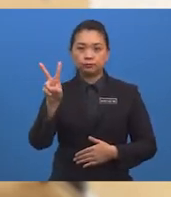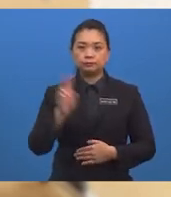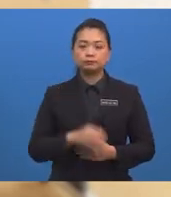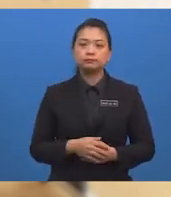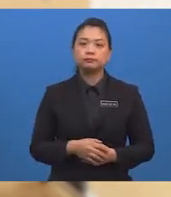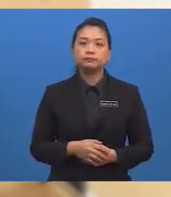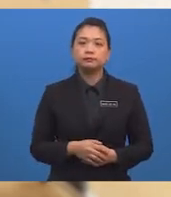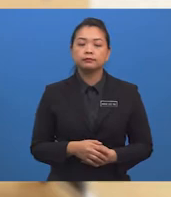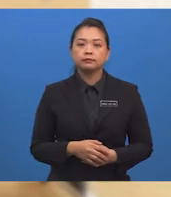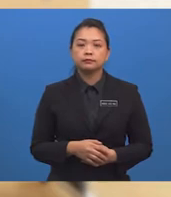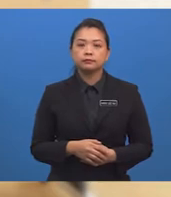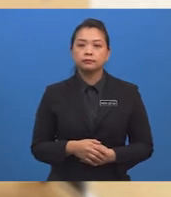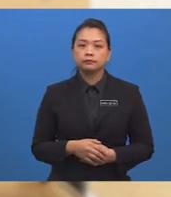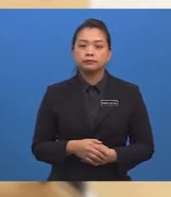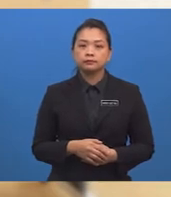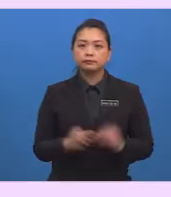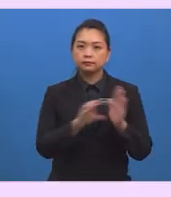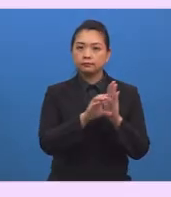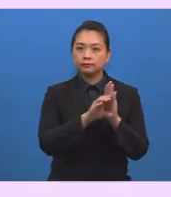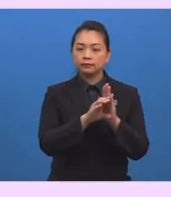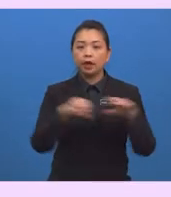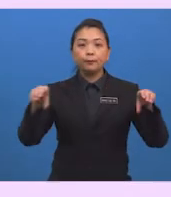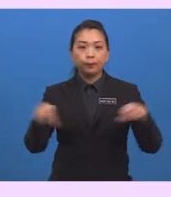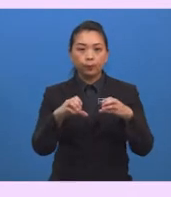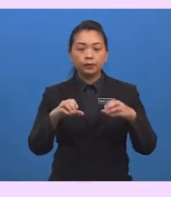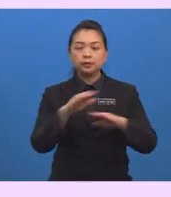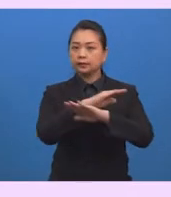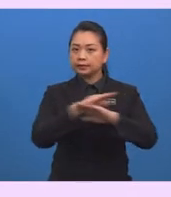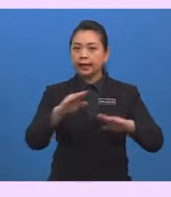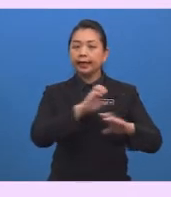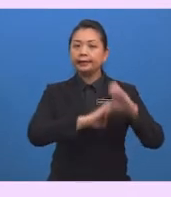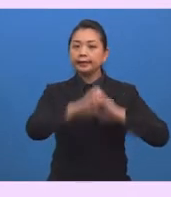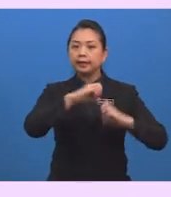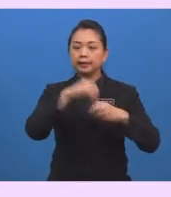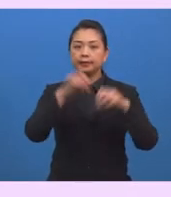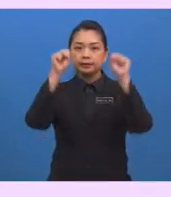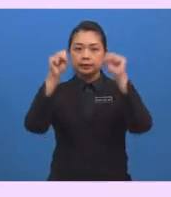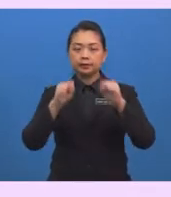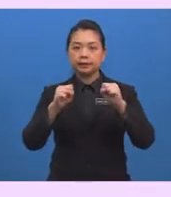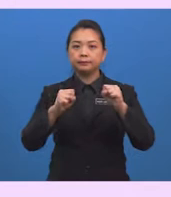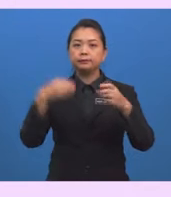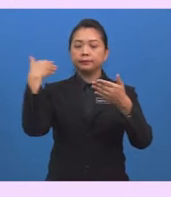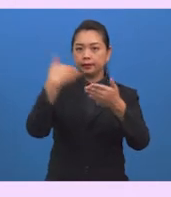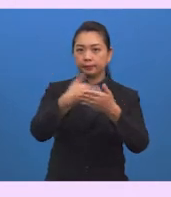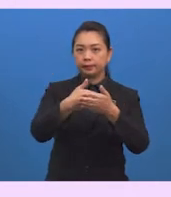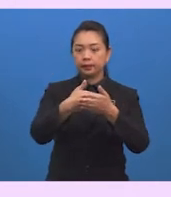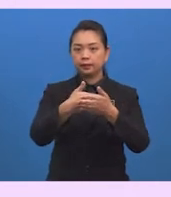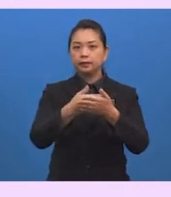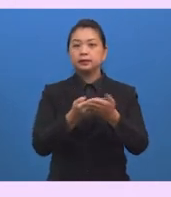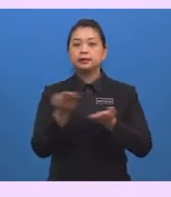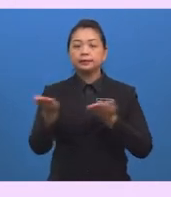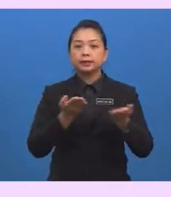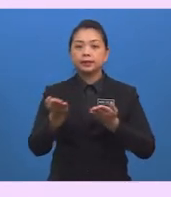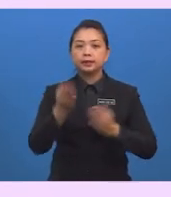persoalan. Sebagai contoh, perbuatan tidak beretika dalam sistem penyampaian perkhidmatan